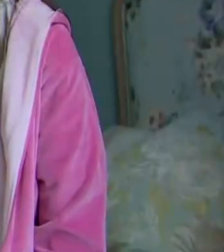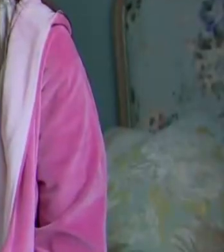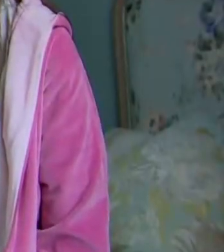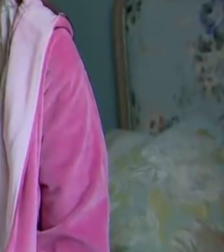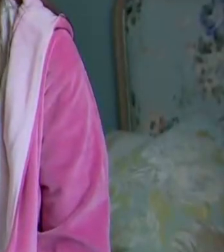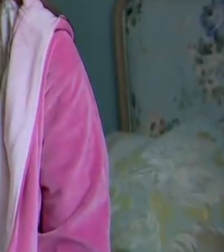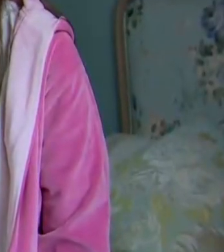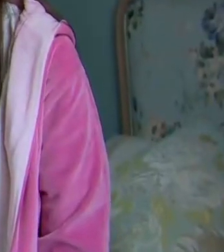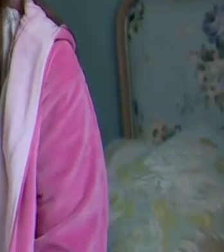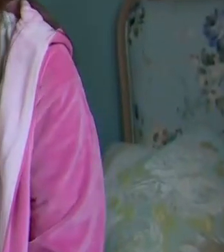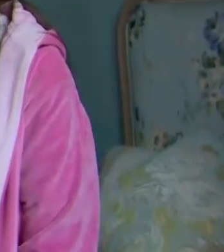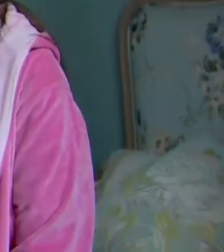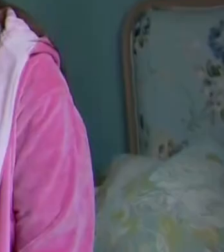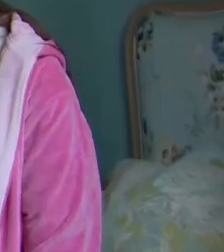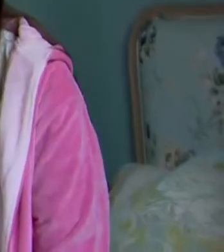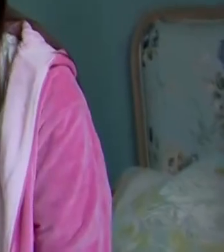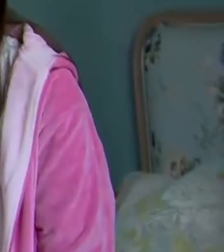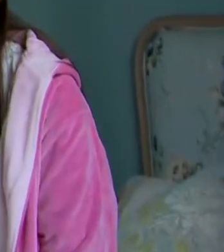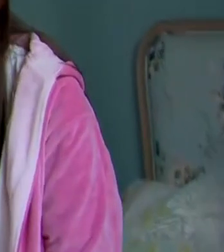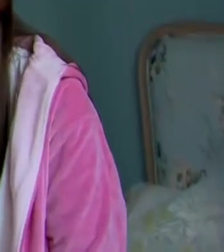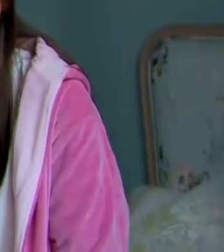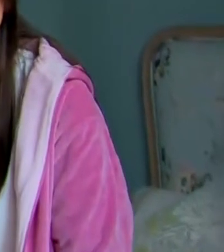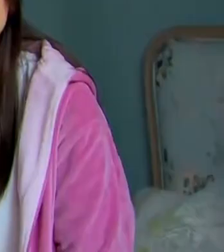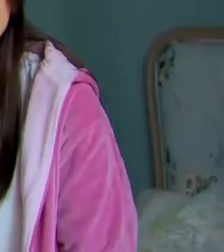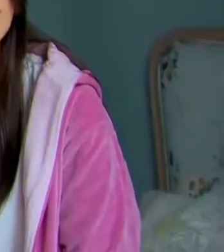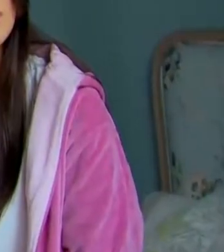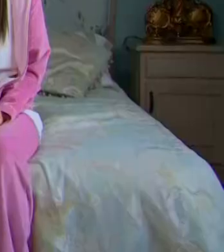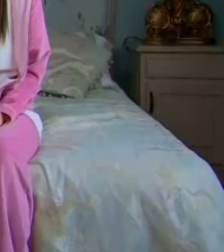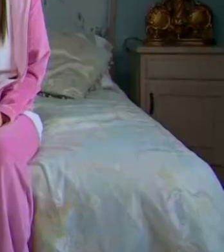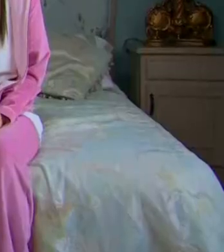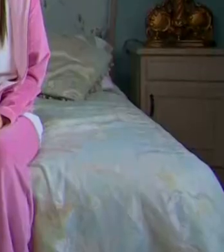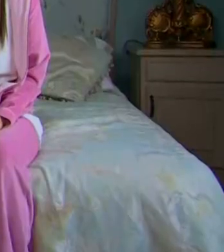Düne gittik. Biricik yatağına oturmuş ağlıyor.